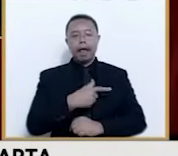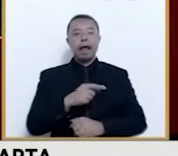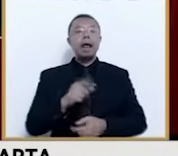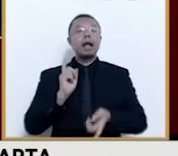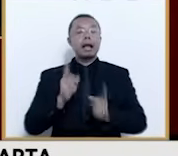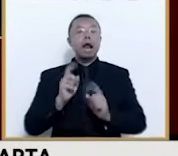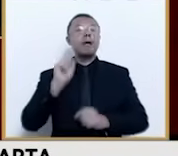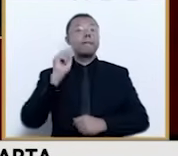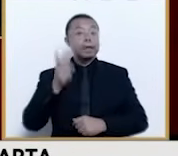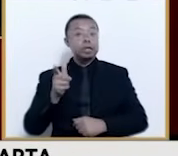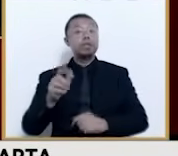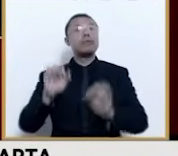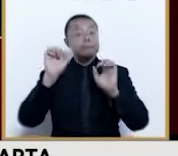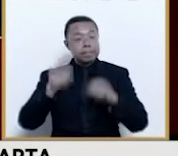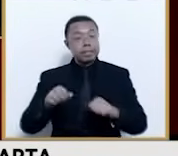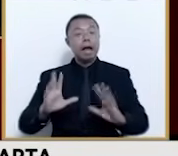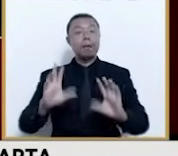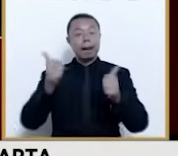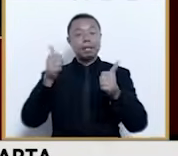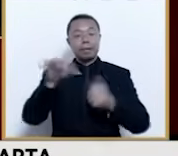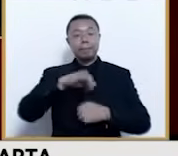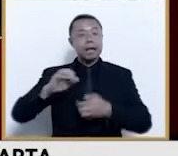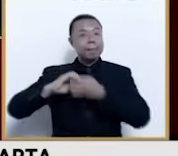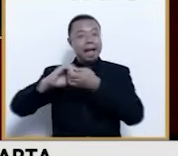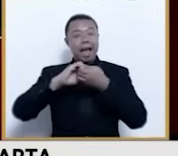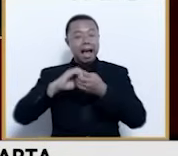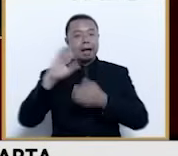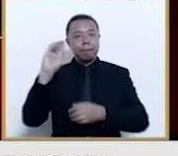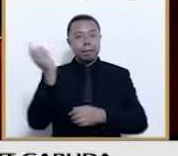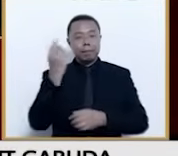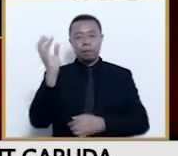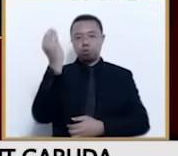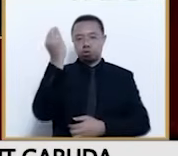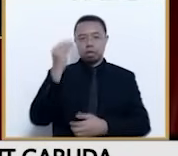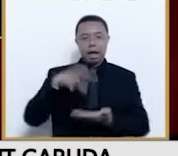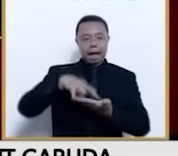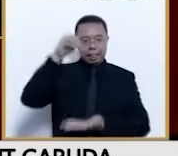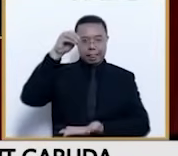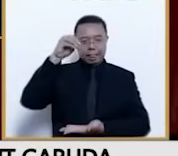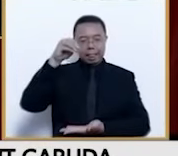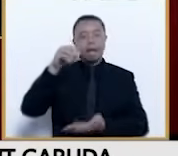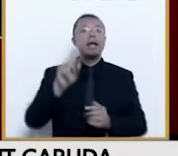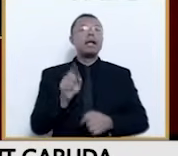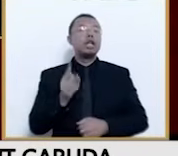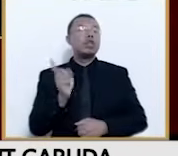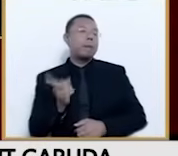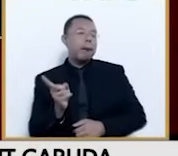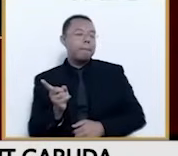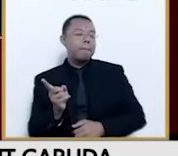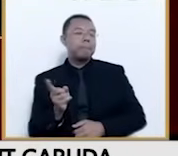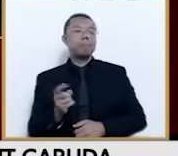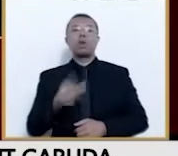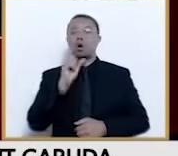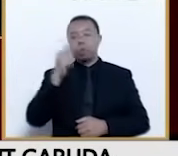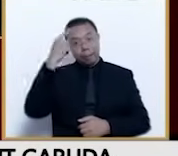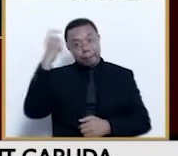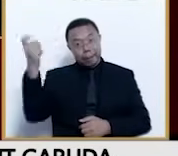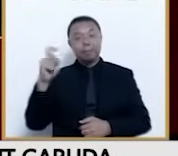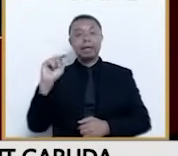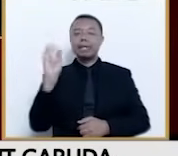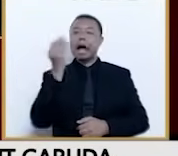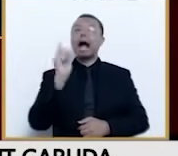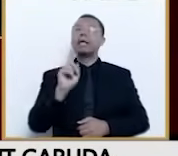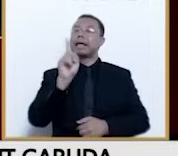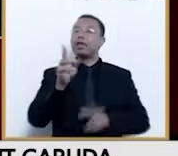senantiasa bangun kolaborasi dengan pemerintah pusat. Oleh karena itu, untuk pimpin Jakarta hanya ada